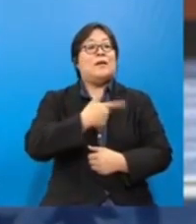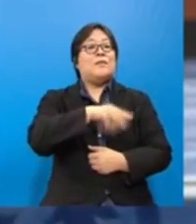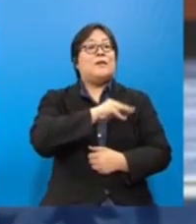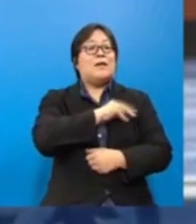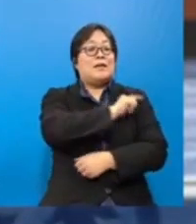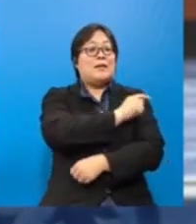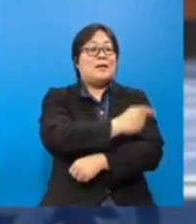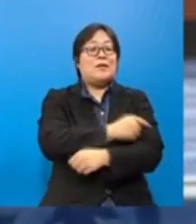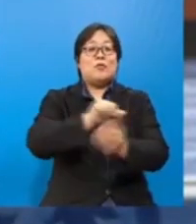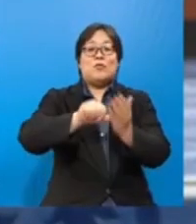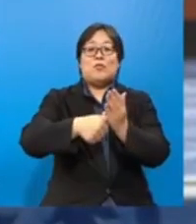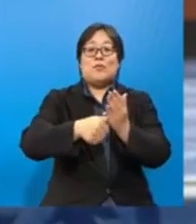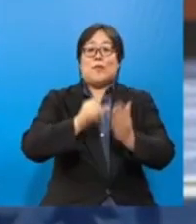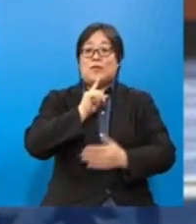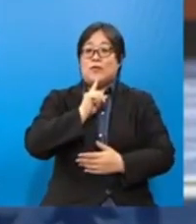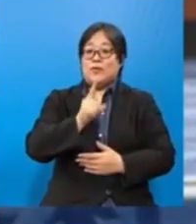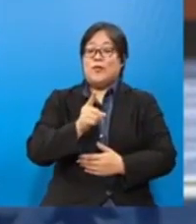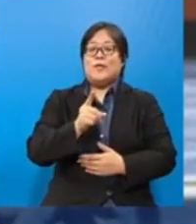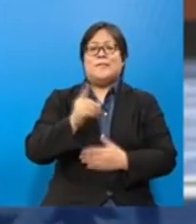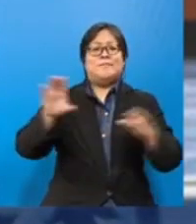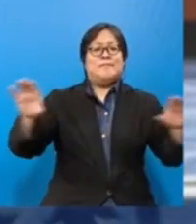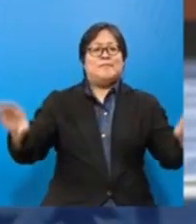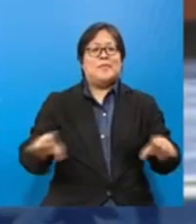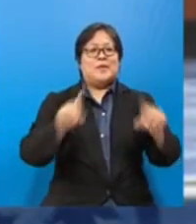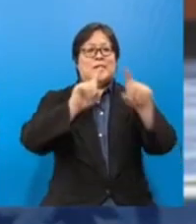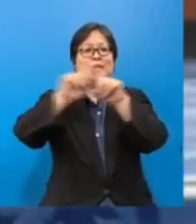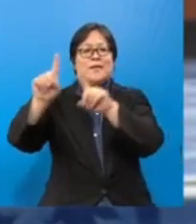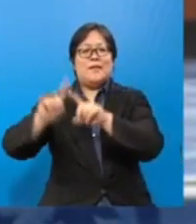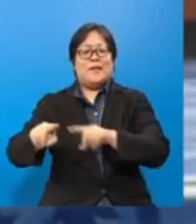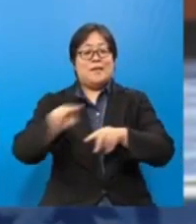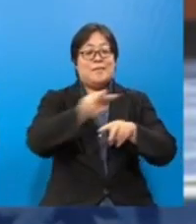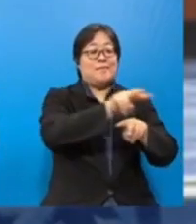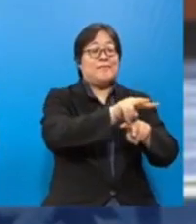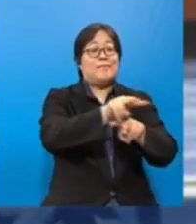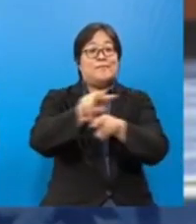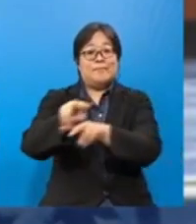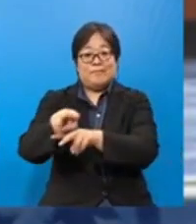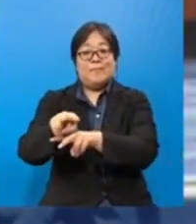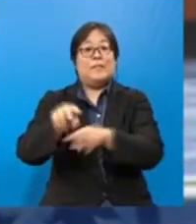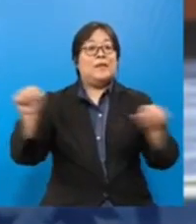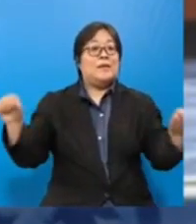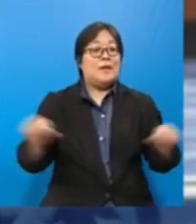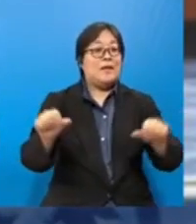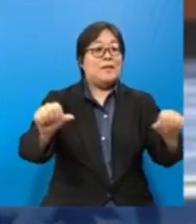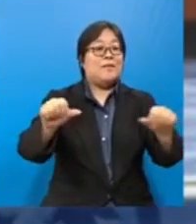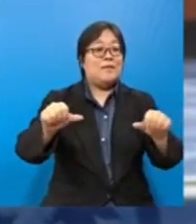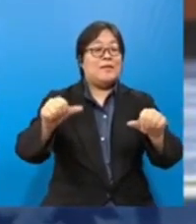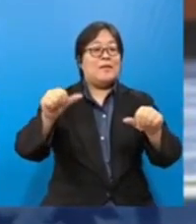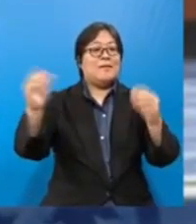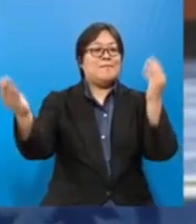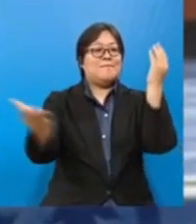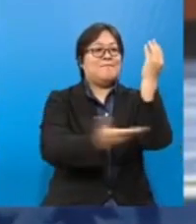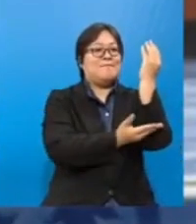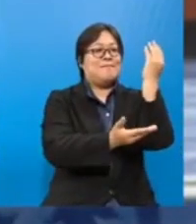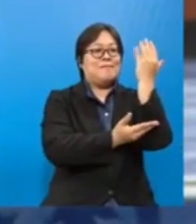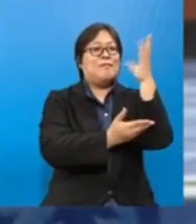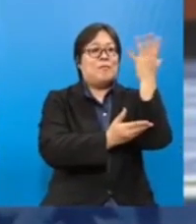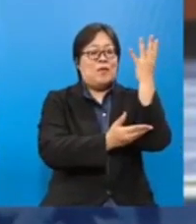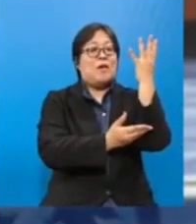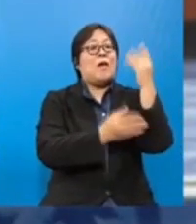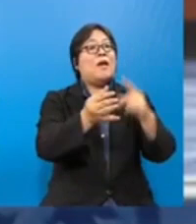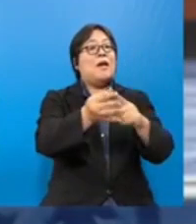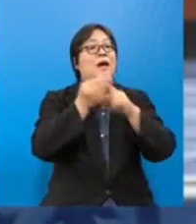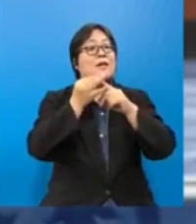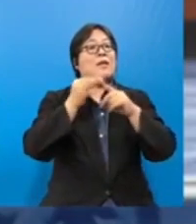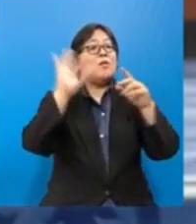tenaga dan semua asli melaksanakan polba gaib pemantauan terhadap activity pembalakan khususnya di